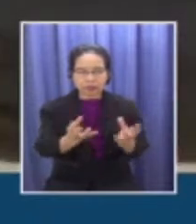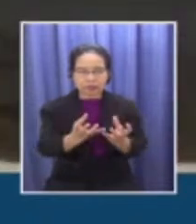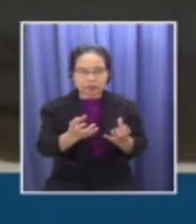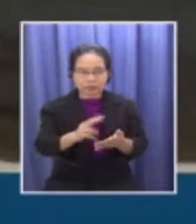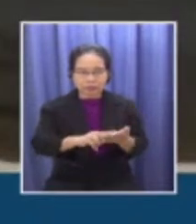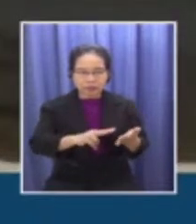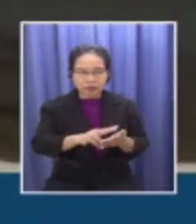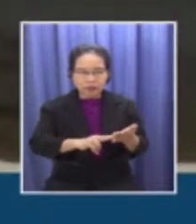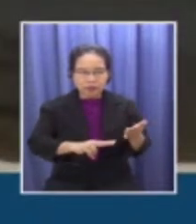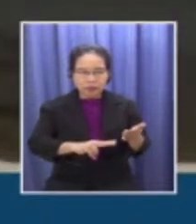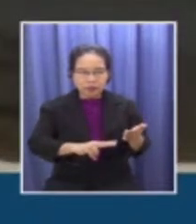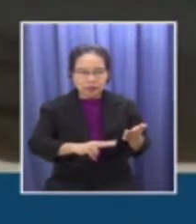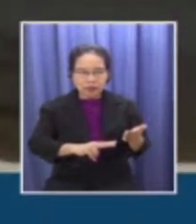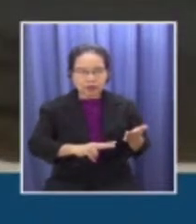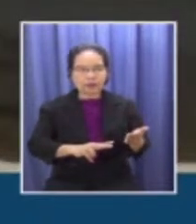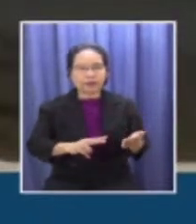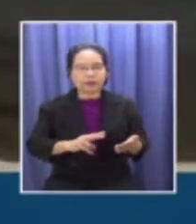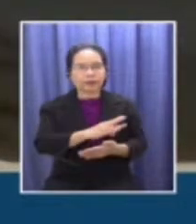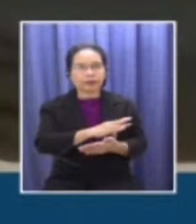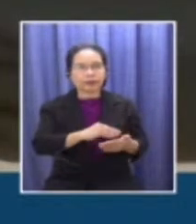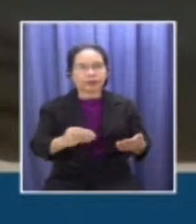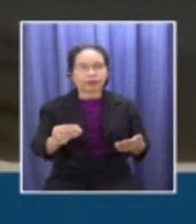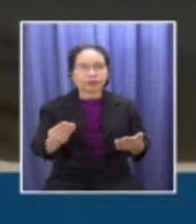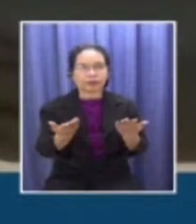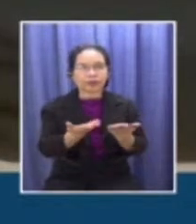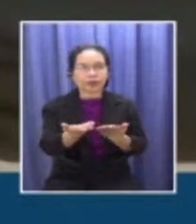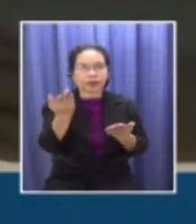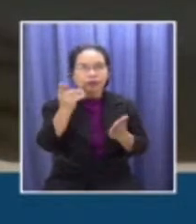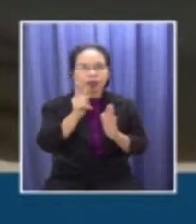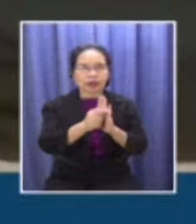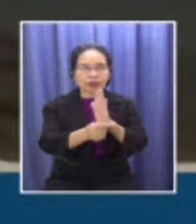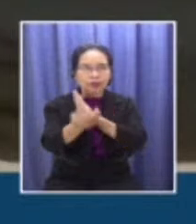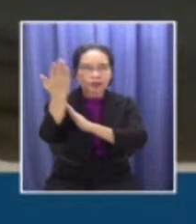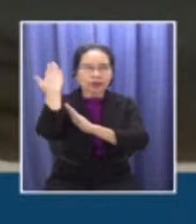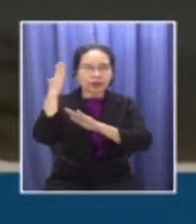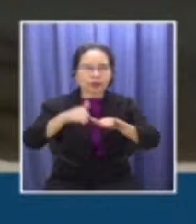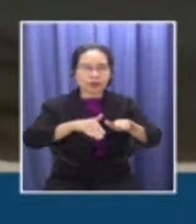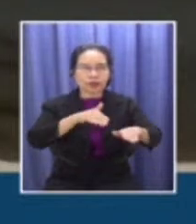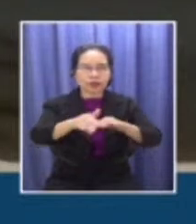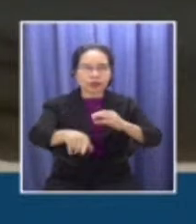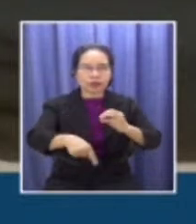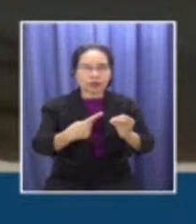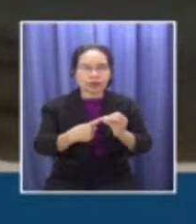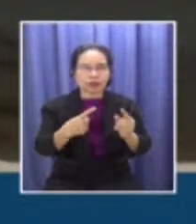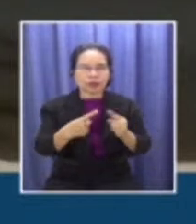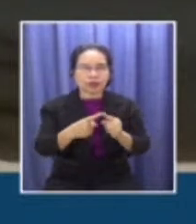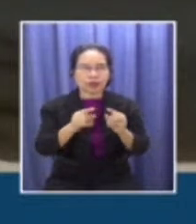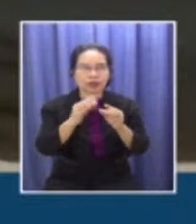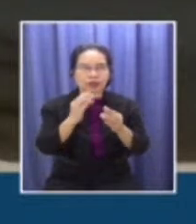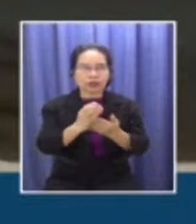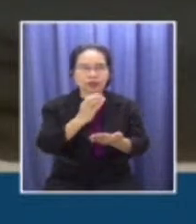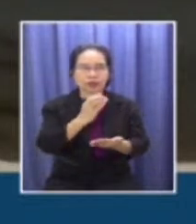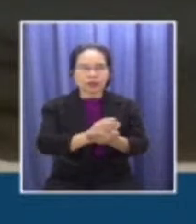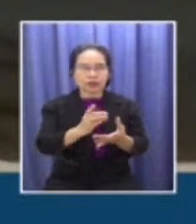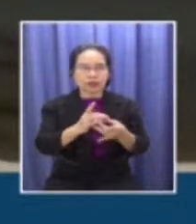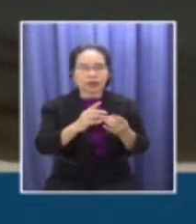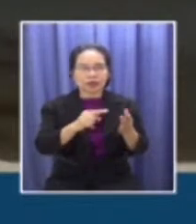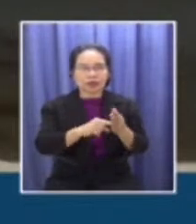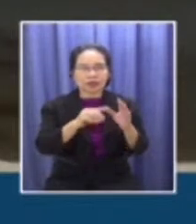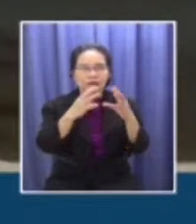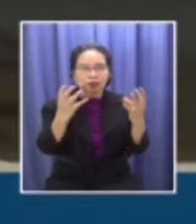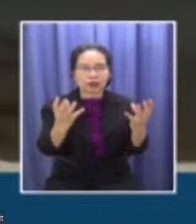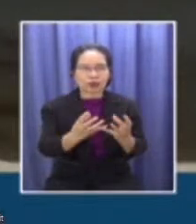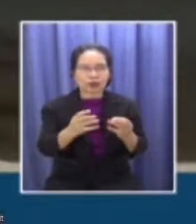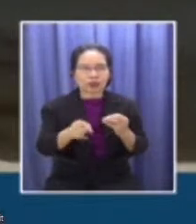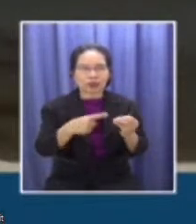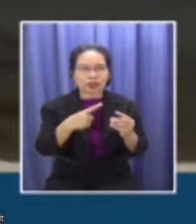wɔn na ahomane ahodoɔ a ɛrekɔ so wɔ soro hɔnom no wɔn daa no mama yɛnkenkan Efesofoɔ